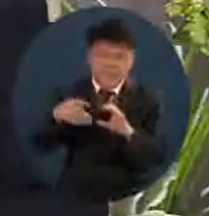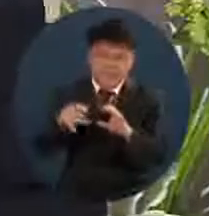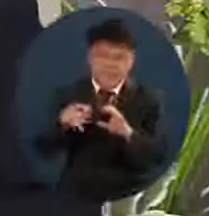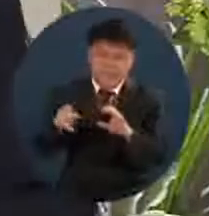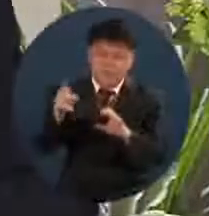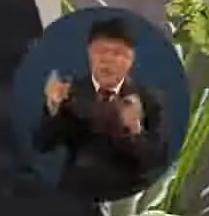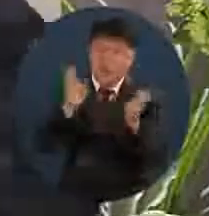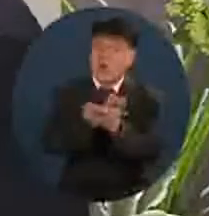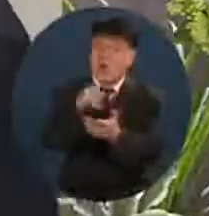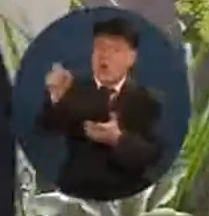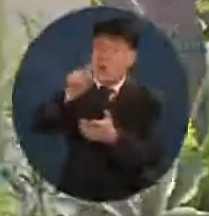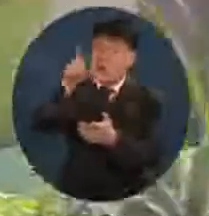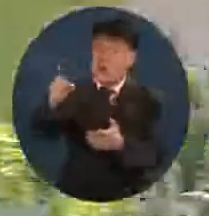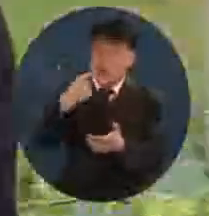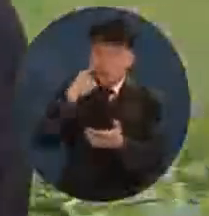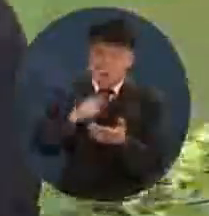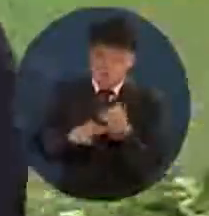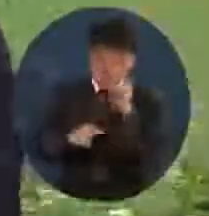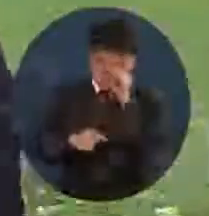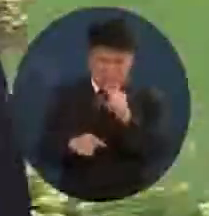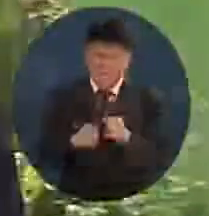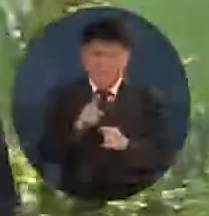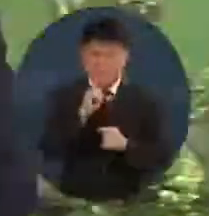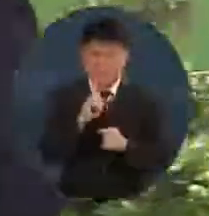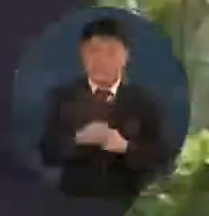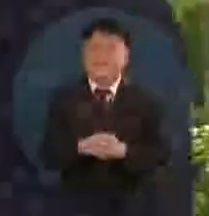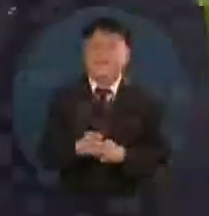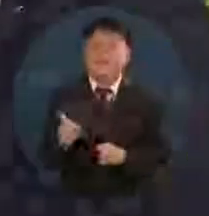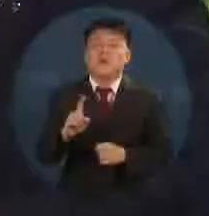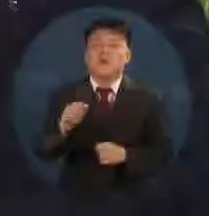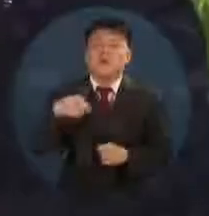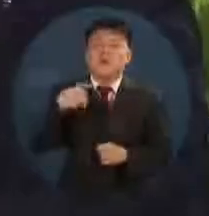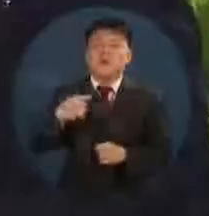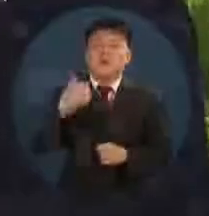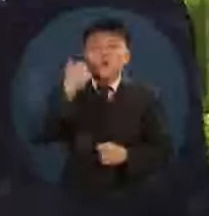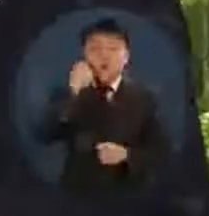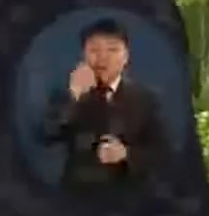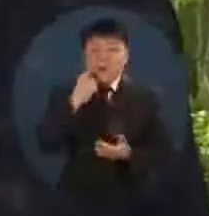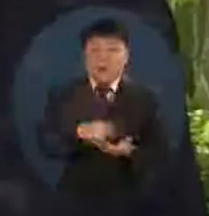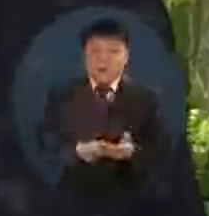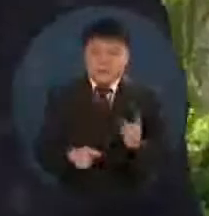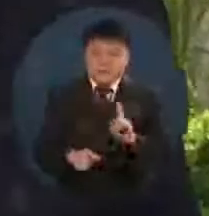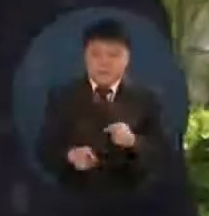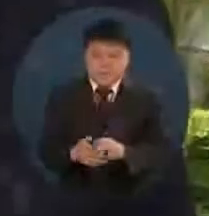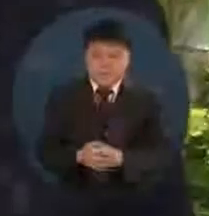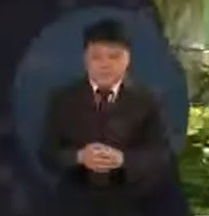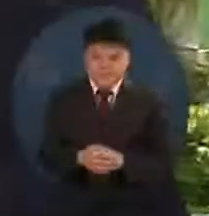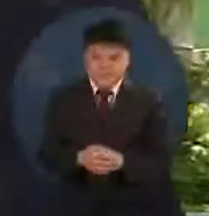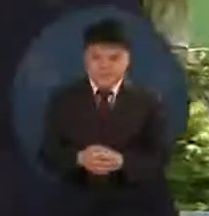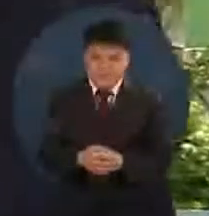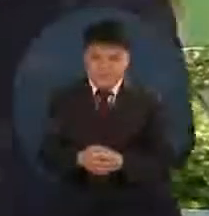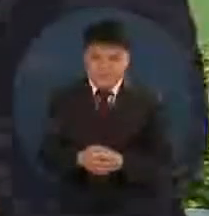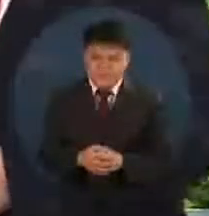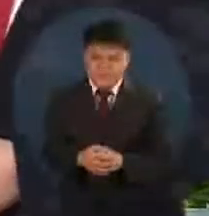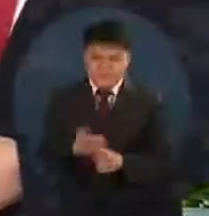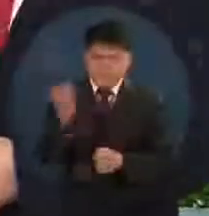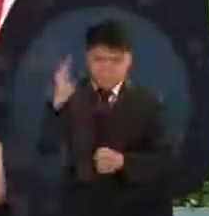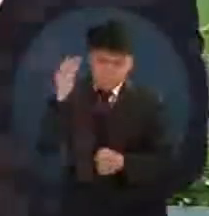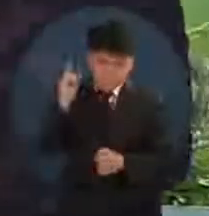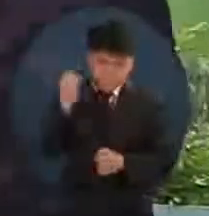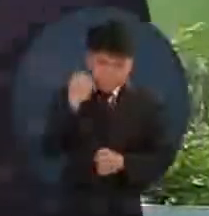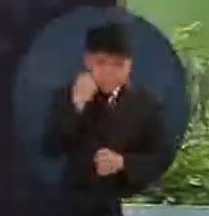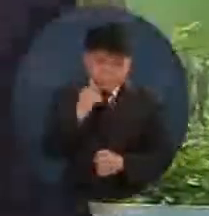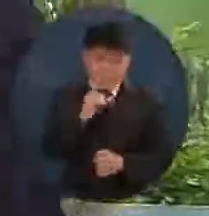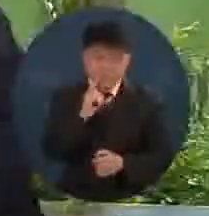달을 발견합니다. 그 얘기를 바로 이어서 하고요. 이거 마저 하겠습니다. 그러면 그 다음에 또 발견해요. 이거 이제 거의 이건 그 근세 때